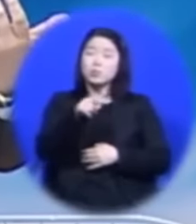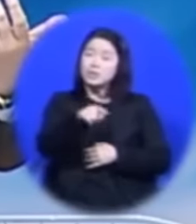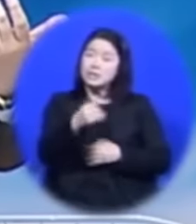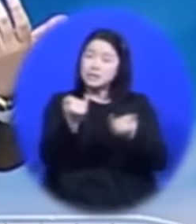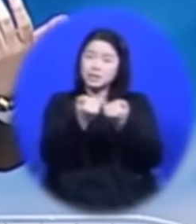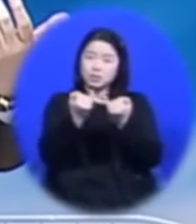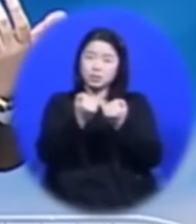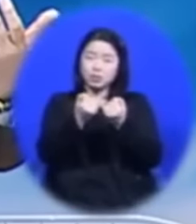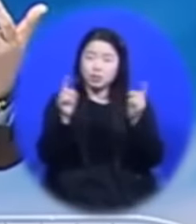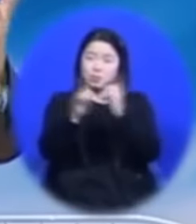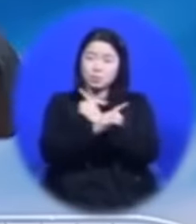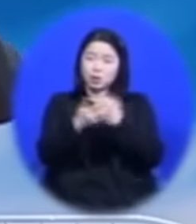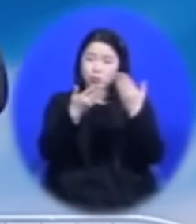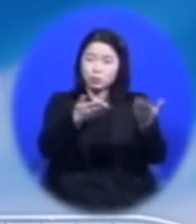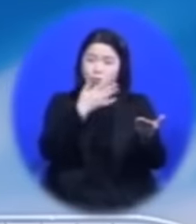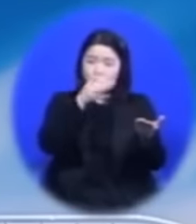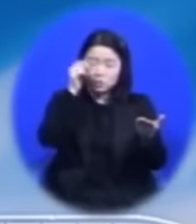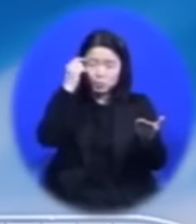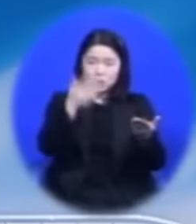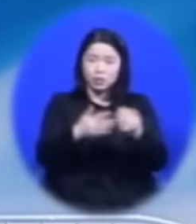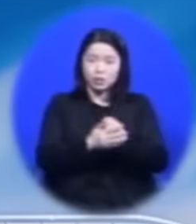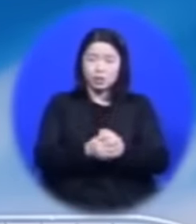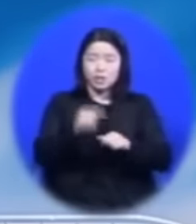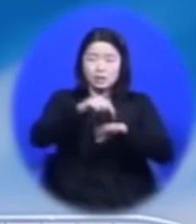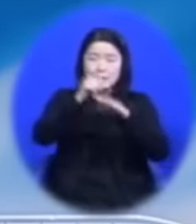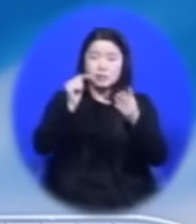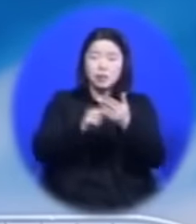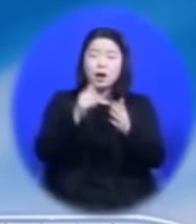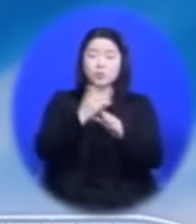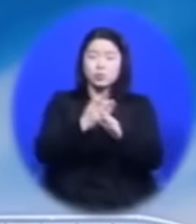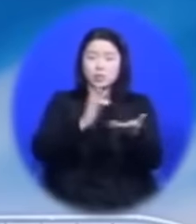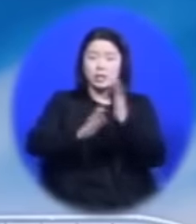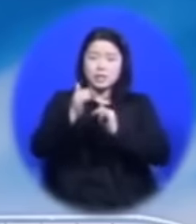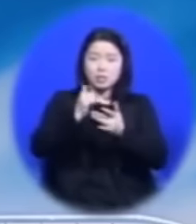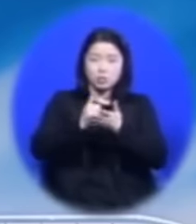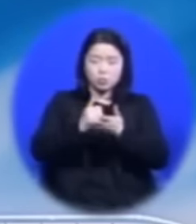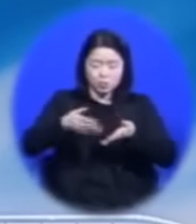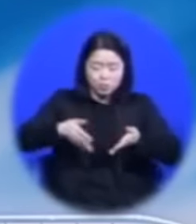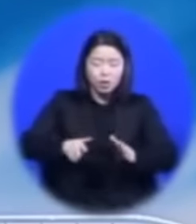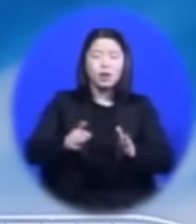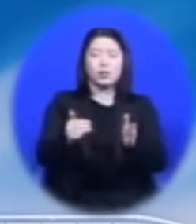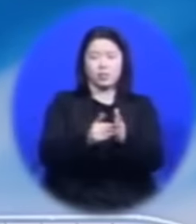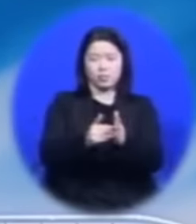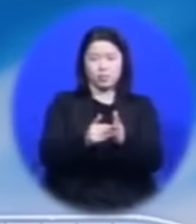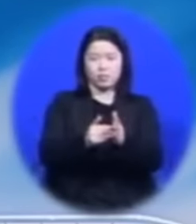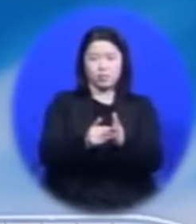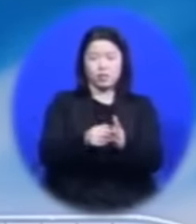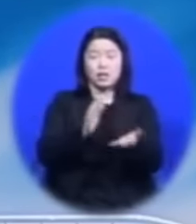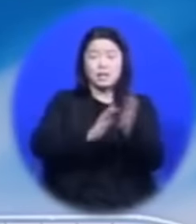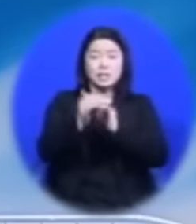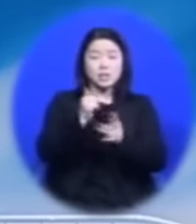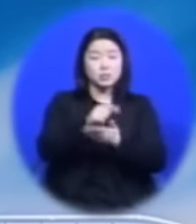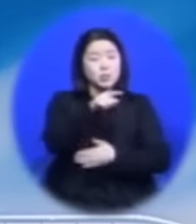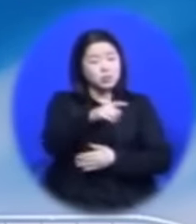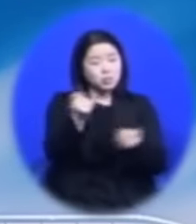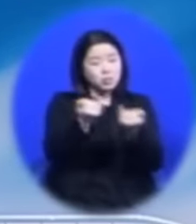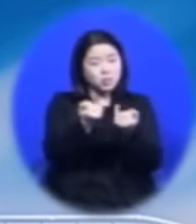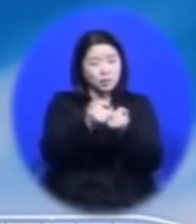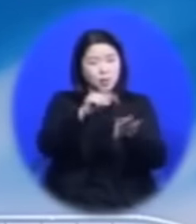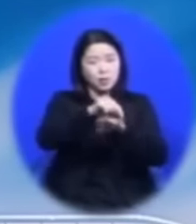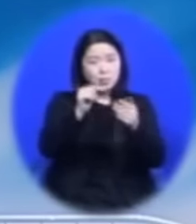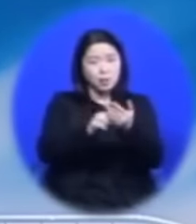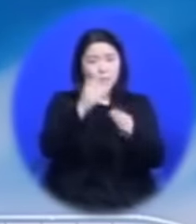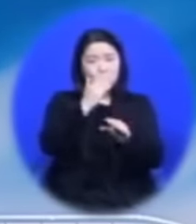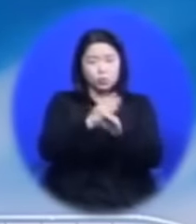소녀를 이렇게 바꾼 거죠? 그 마음의 중심에 예수님께서 태어나신 거예요. 예수님이 그 자매의 마음의